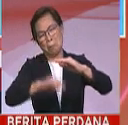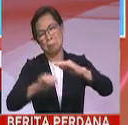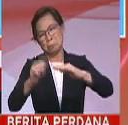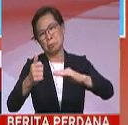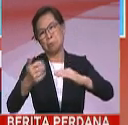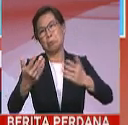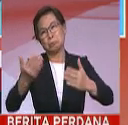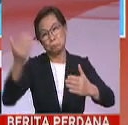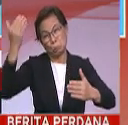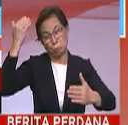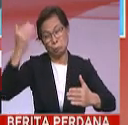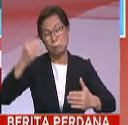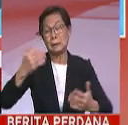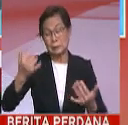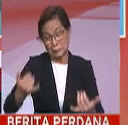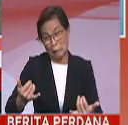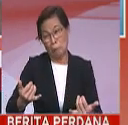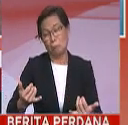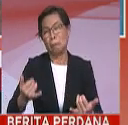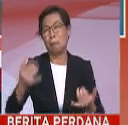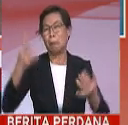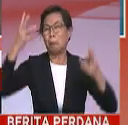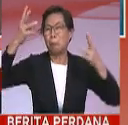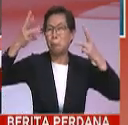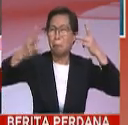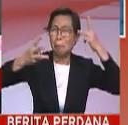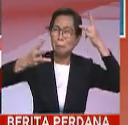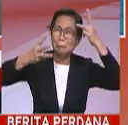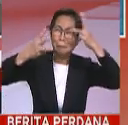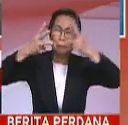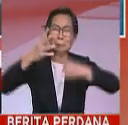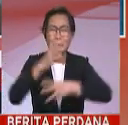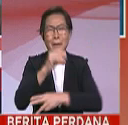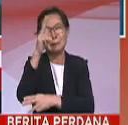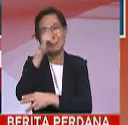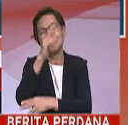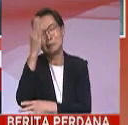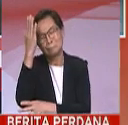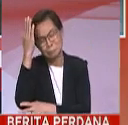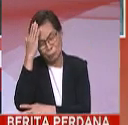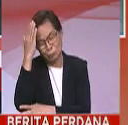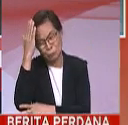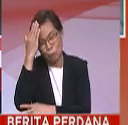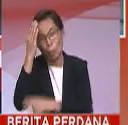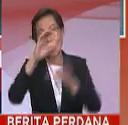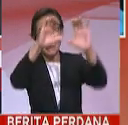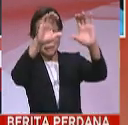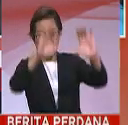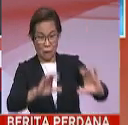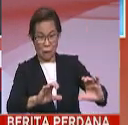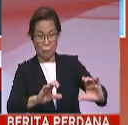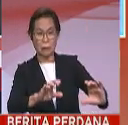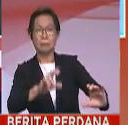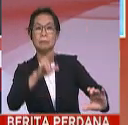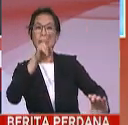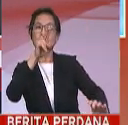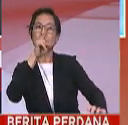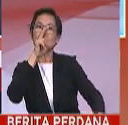Tren ini nyata amat membimbangkan dan kerajaan sedar bahawa pendekatan yang lebih